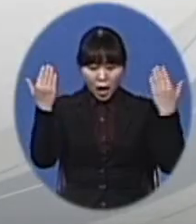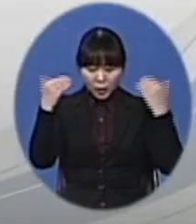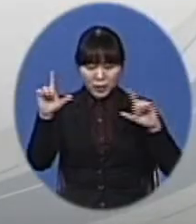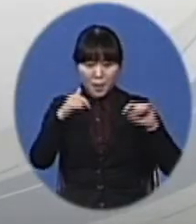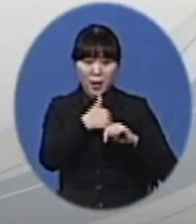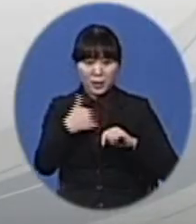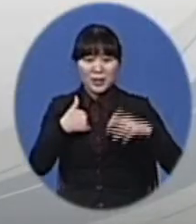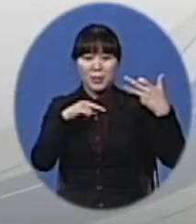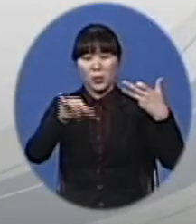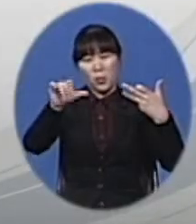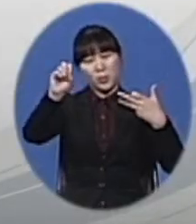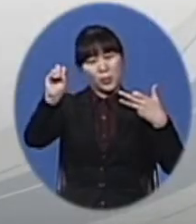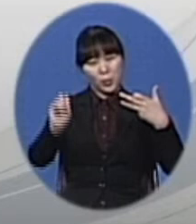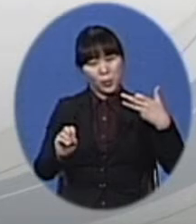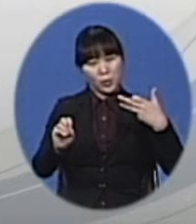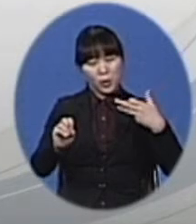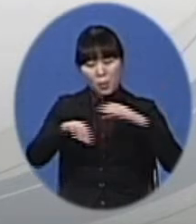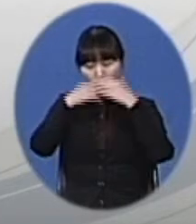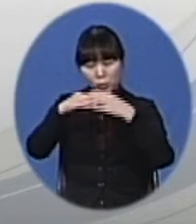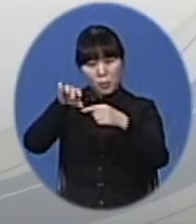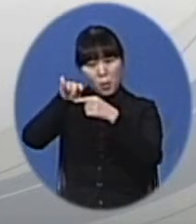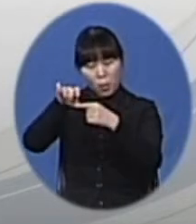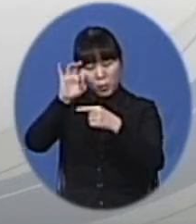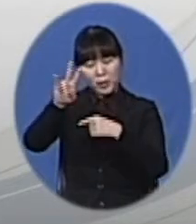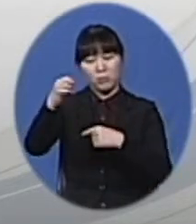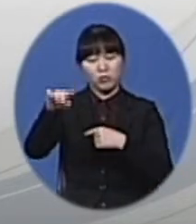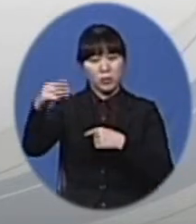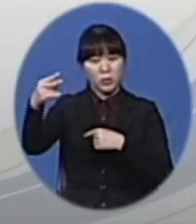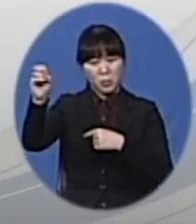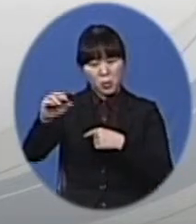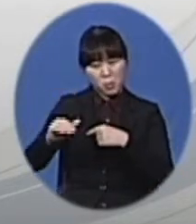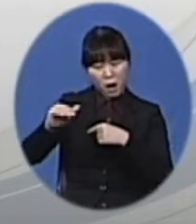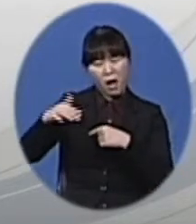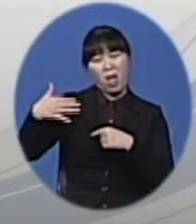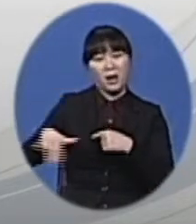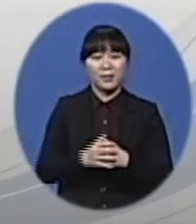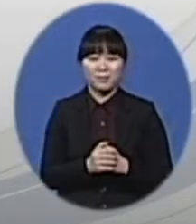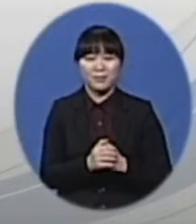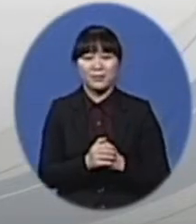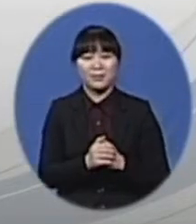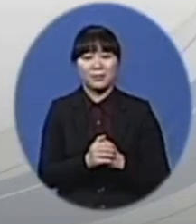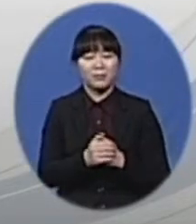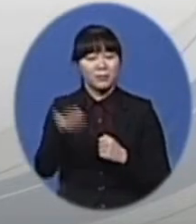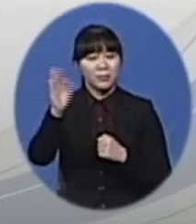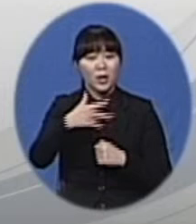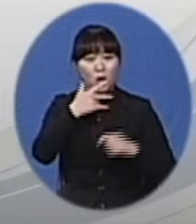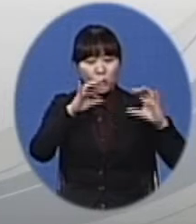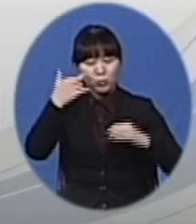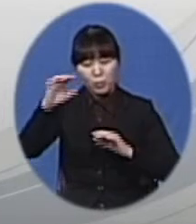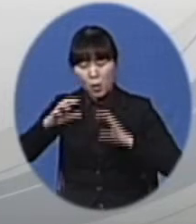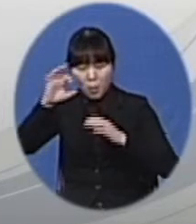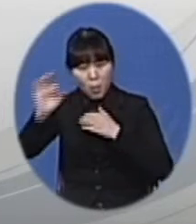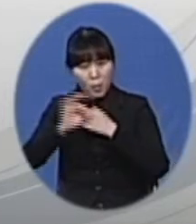만족도는 18.5%로 전체 평균인 26.7%에도 미치지 못했습니다. 반면 영국과